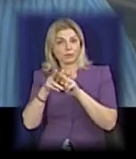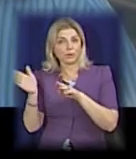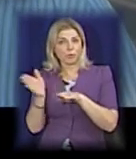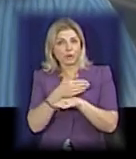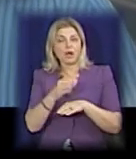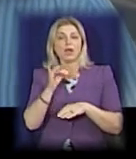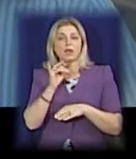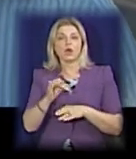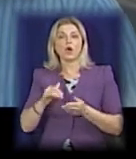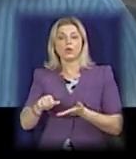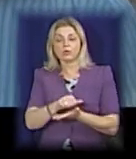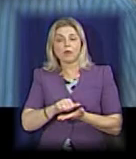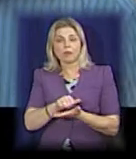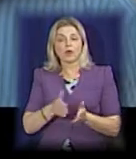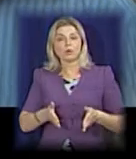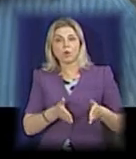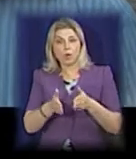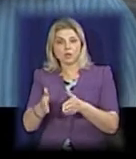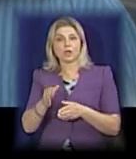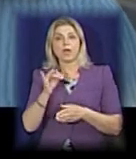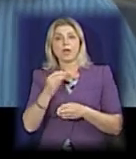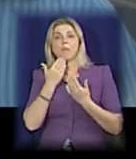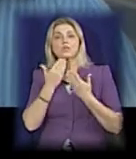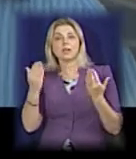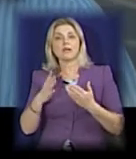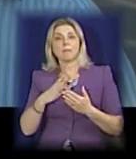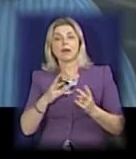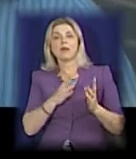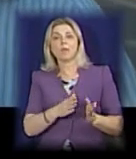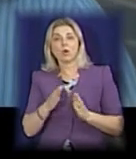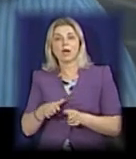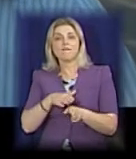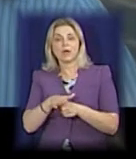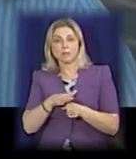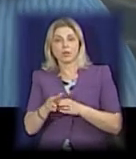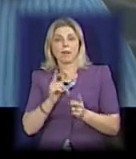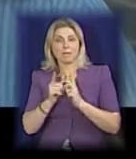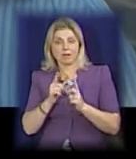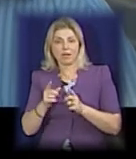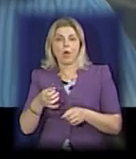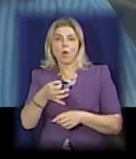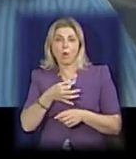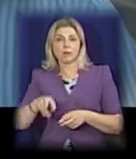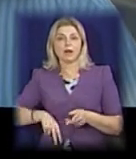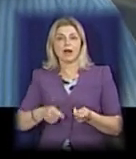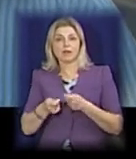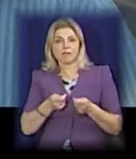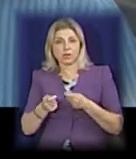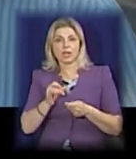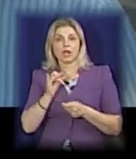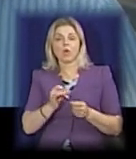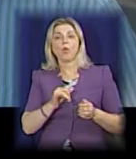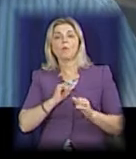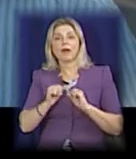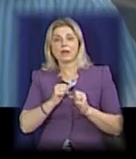дорожне покриття доведене до ладу. Остання була вимога довести до ладу дотримання з перевізниками обласної адміністрації, з управлінням